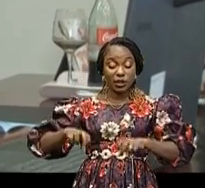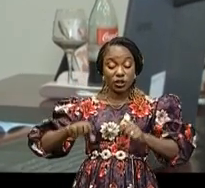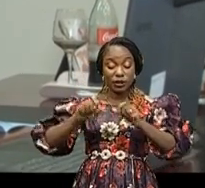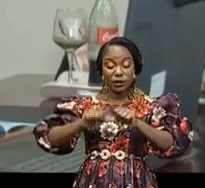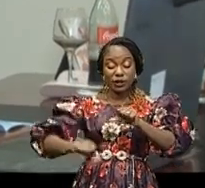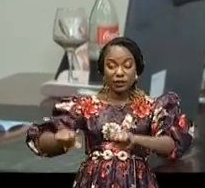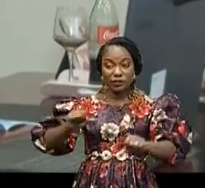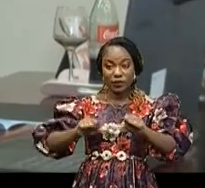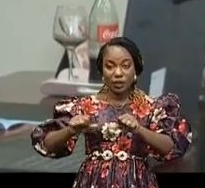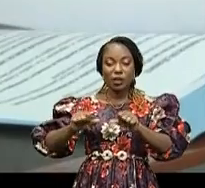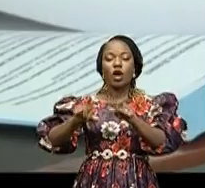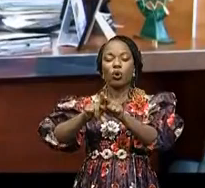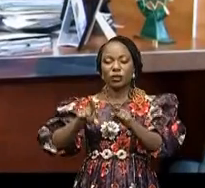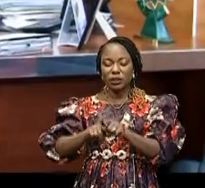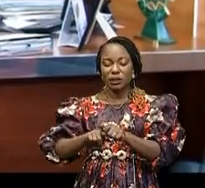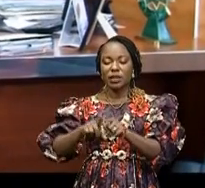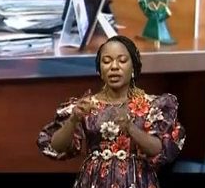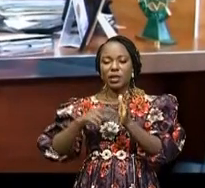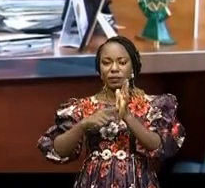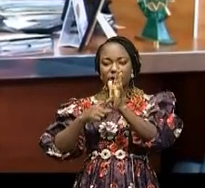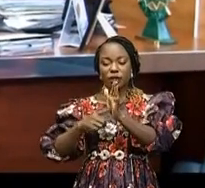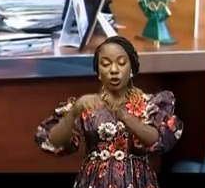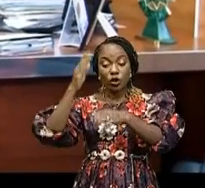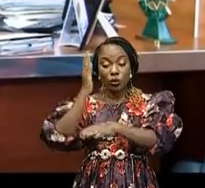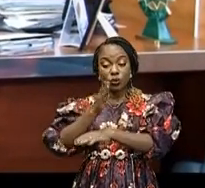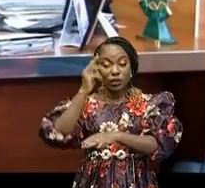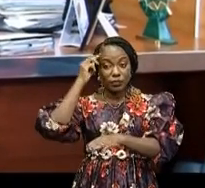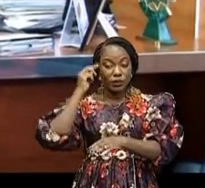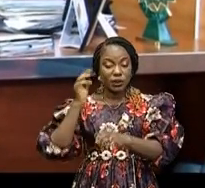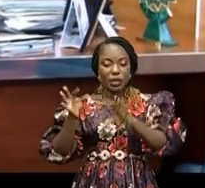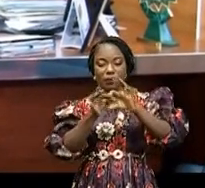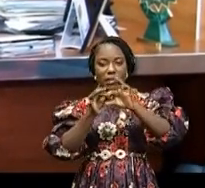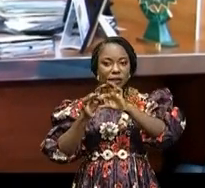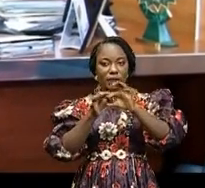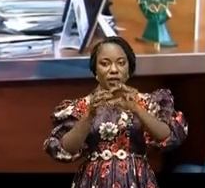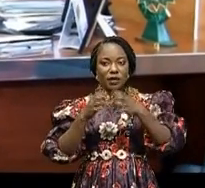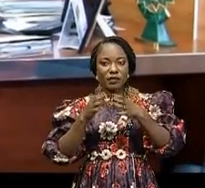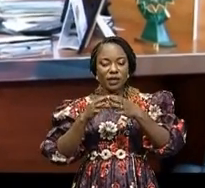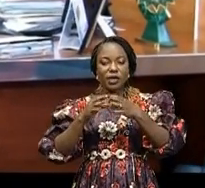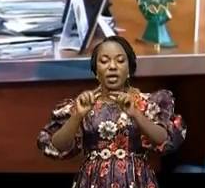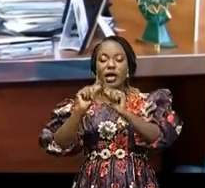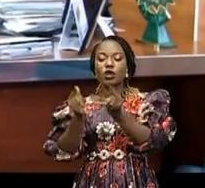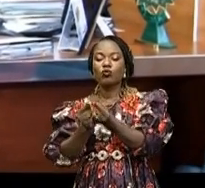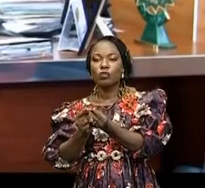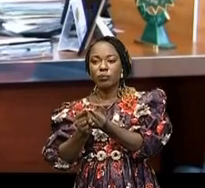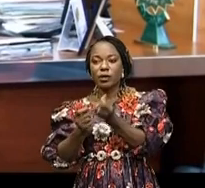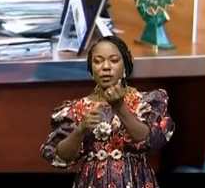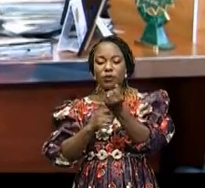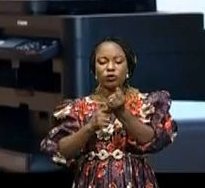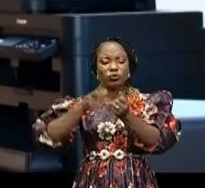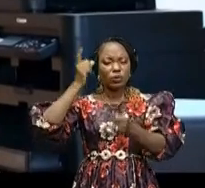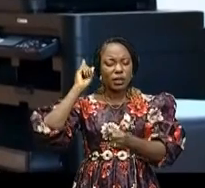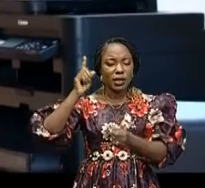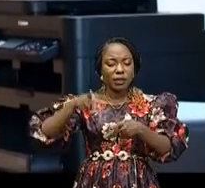et innovation technologique a aussi présenté au Conseil le projet de partenariat avec une structure internationale réputée